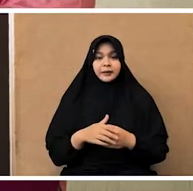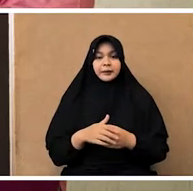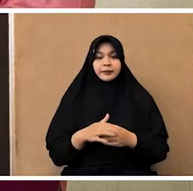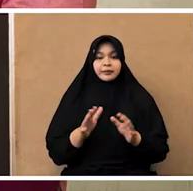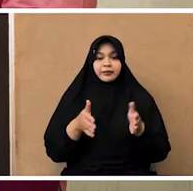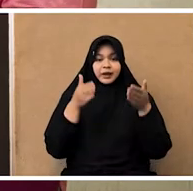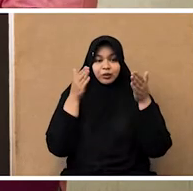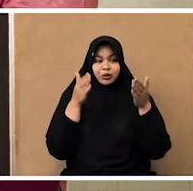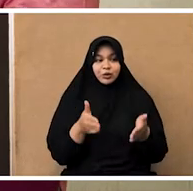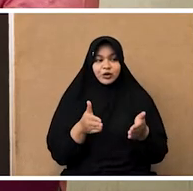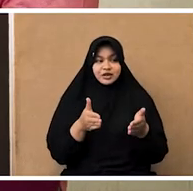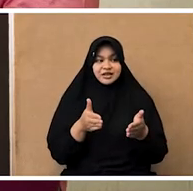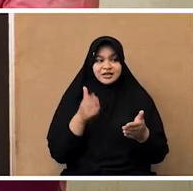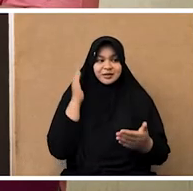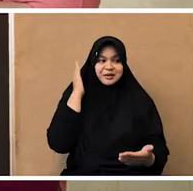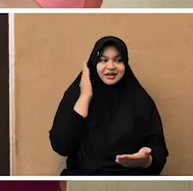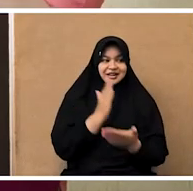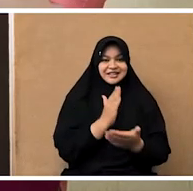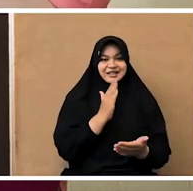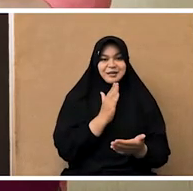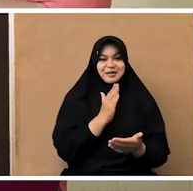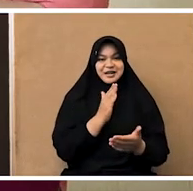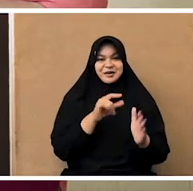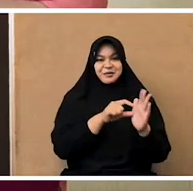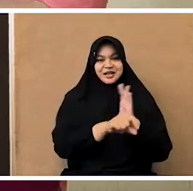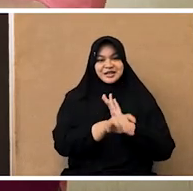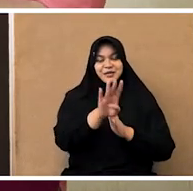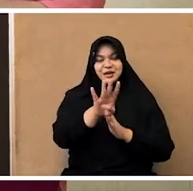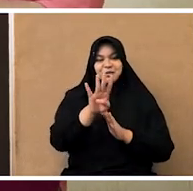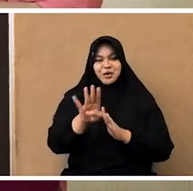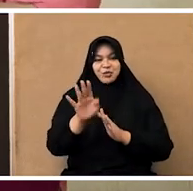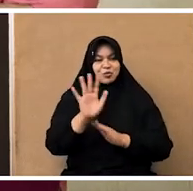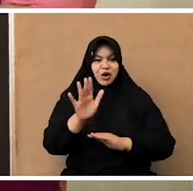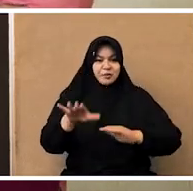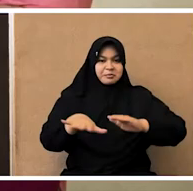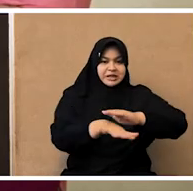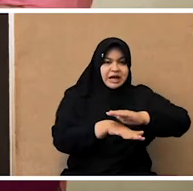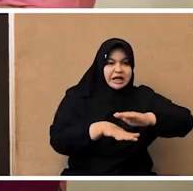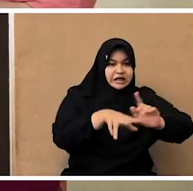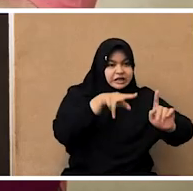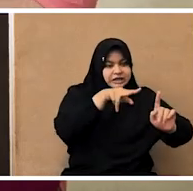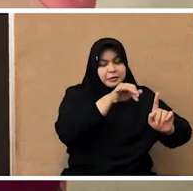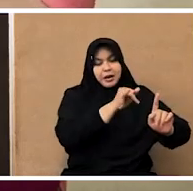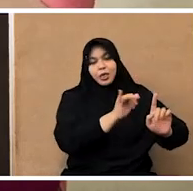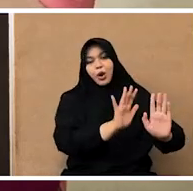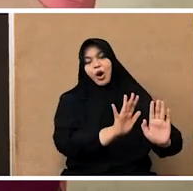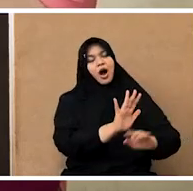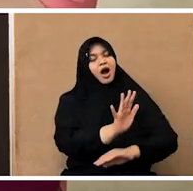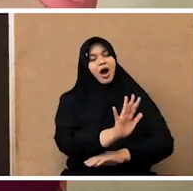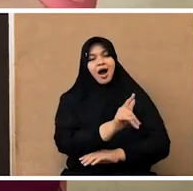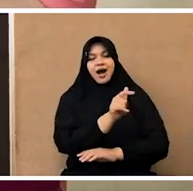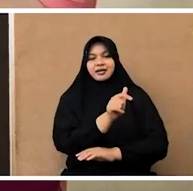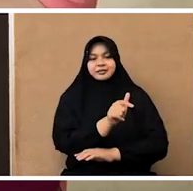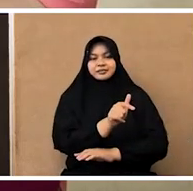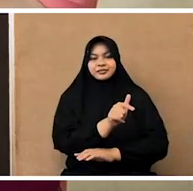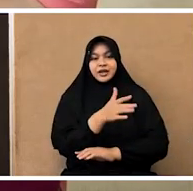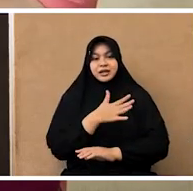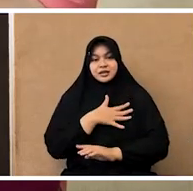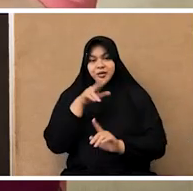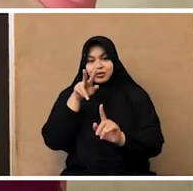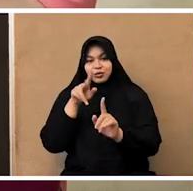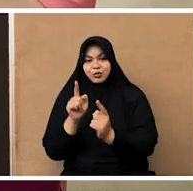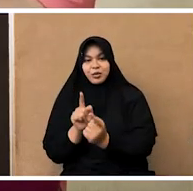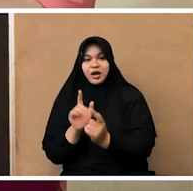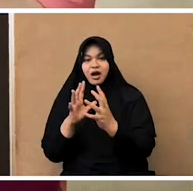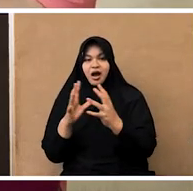mengerucutkan atau lebih menajamkan dipasang 44 itu jadi tidak tidak berdasarkan berwasi pada stigma aja karena saya menemukan